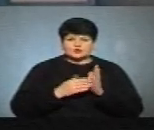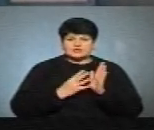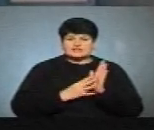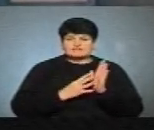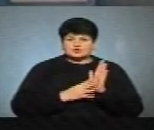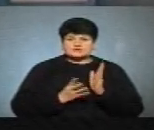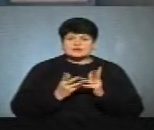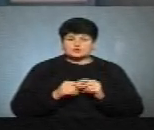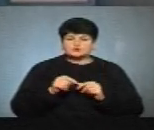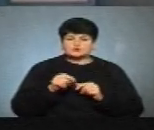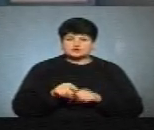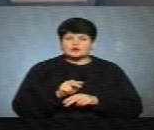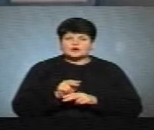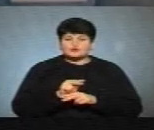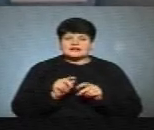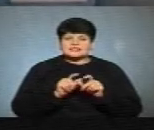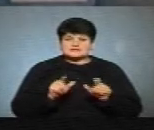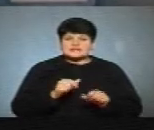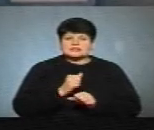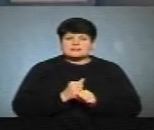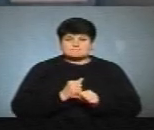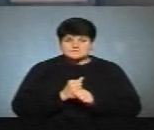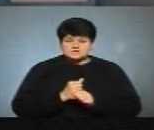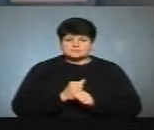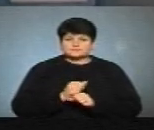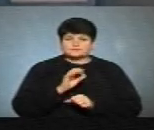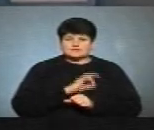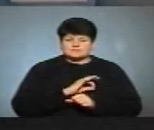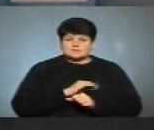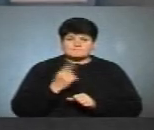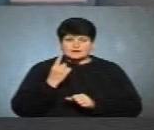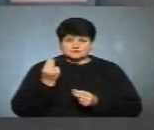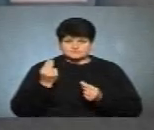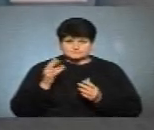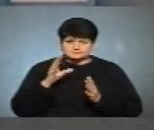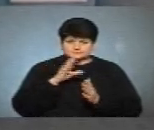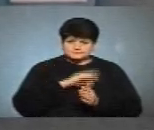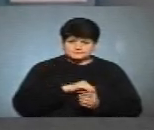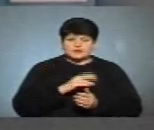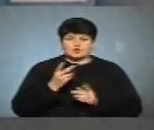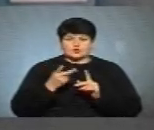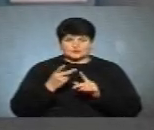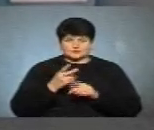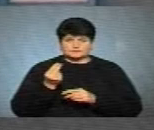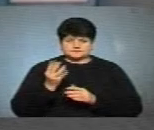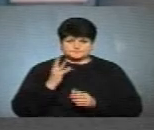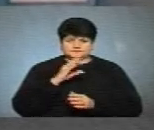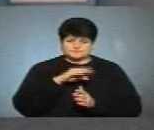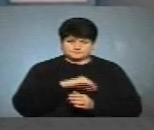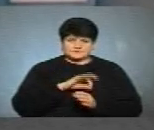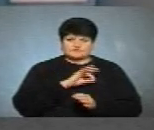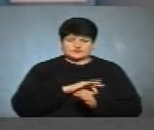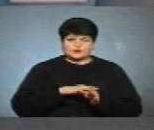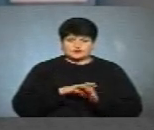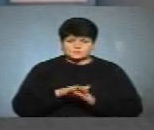За рахунок того, що лікувальні заклади працюють, освоюють першу субвенцію і другу субвенцію освоюють. Окрім того, ви